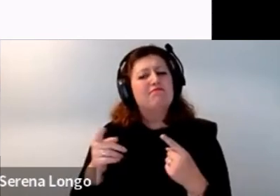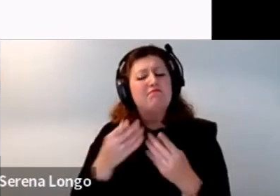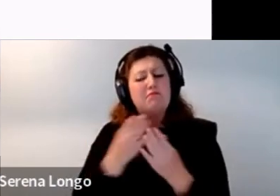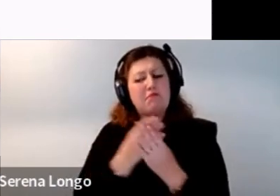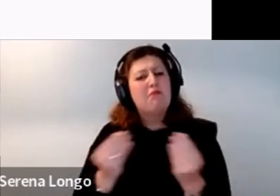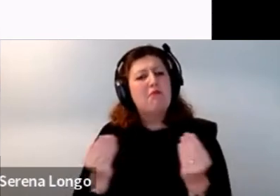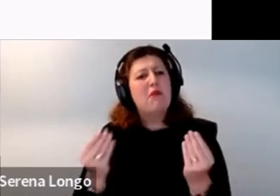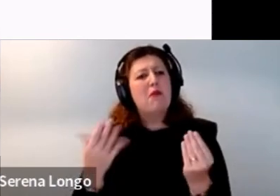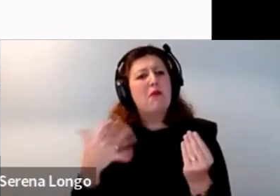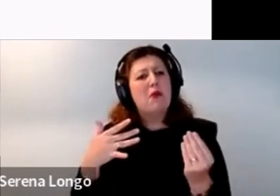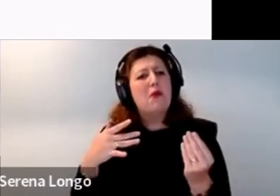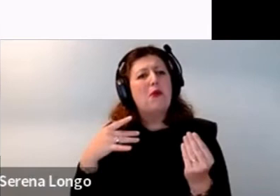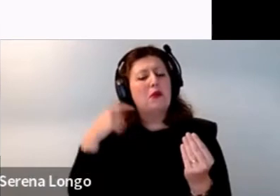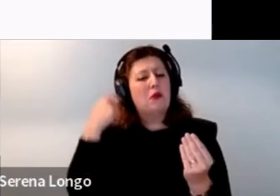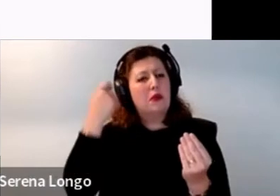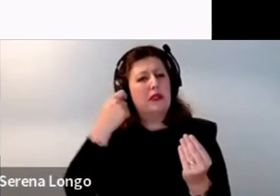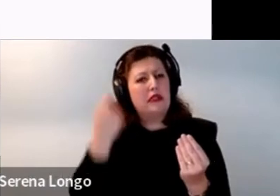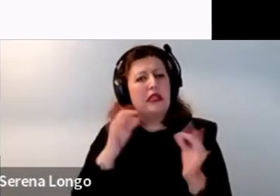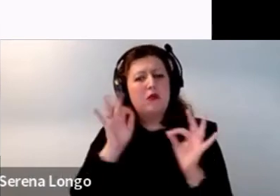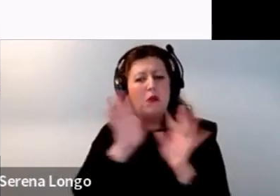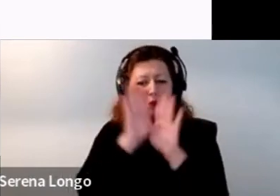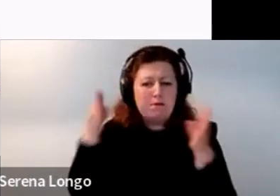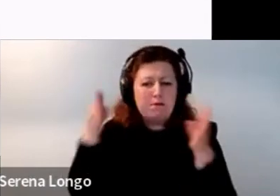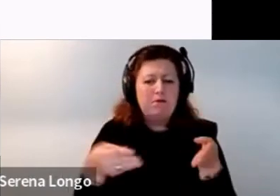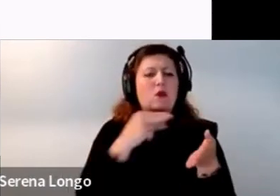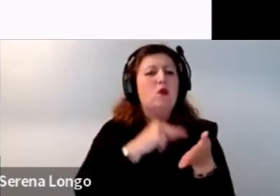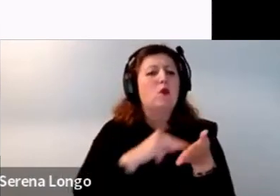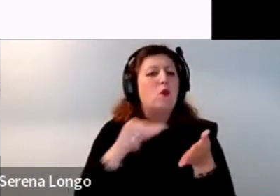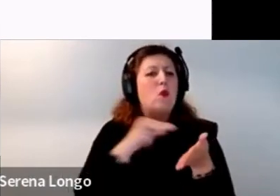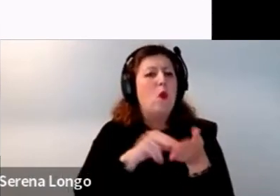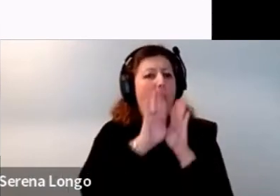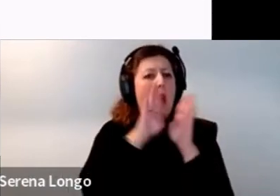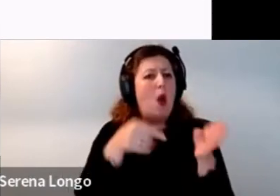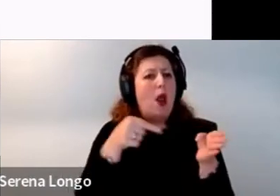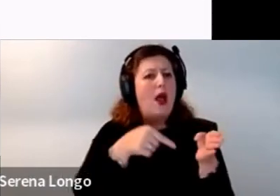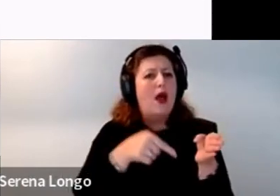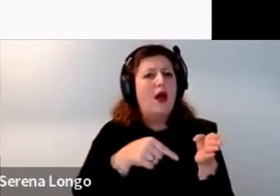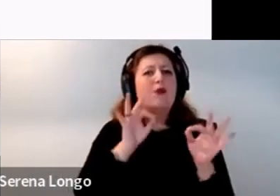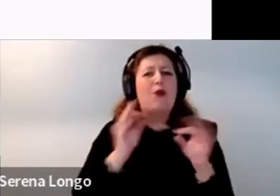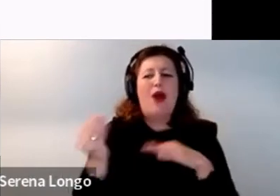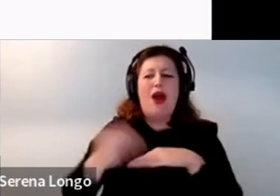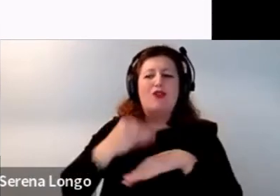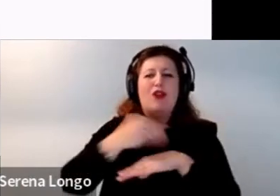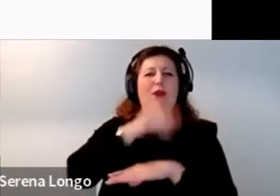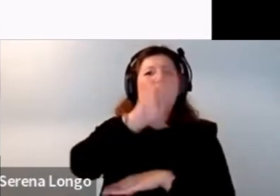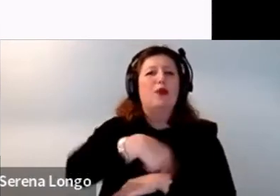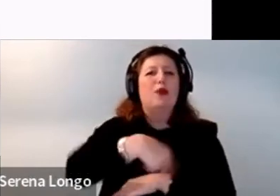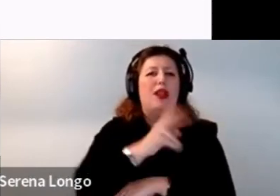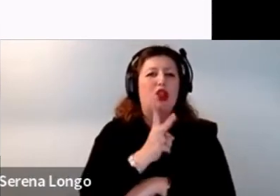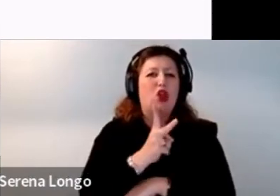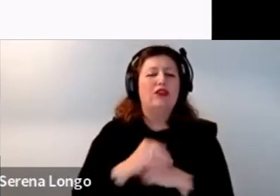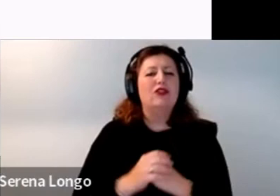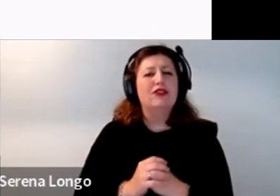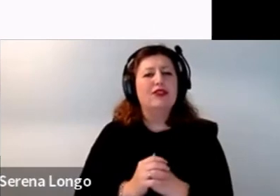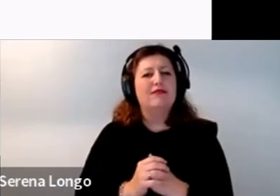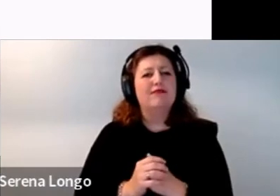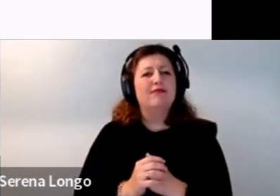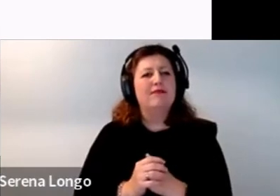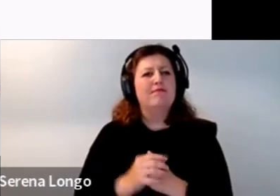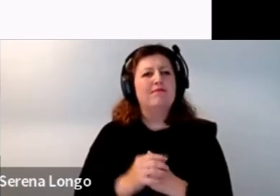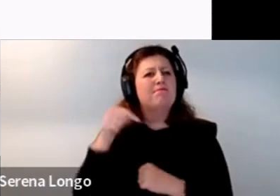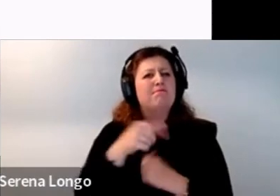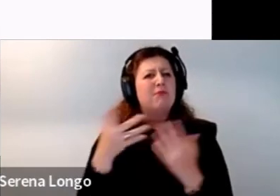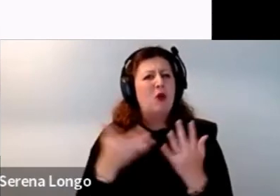relativo agli edifici scolastici, il frutto di un aggiornamento del 2012, e a questo fanno